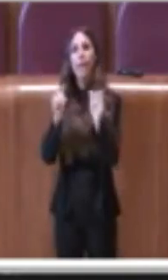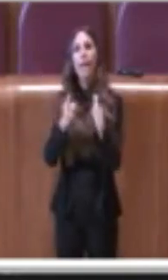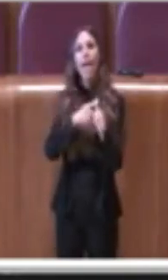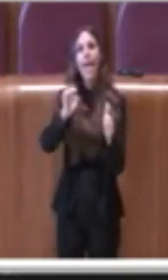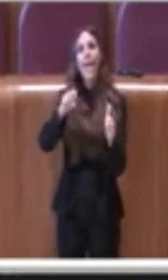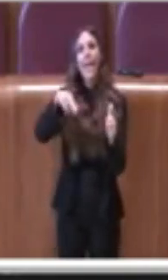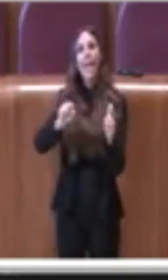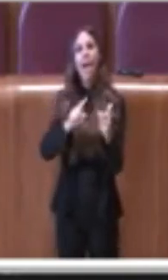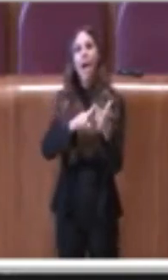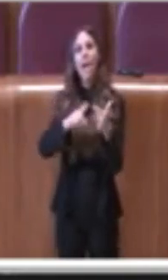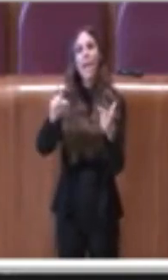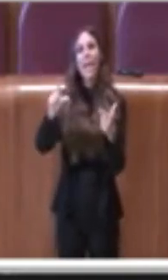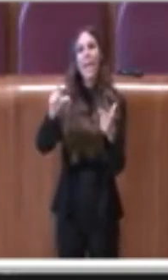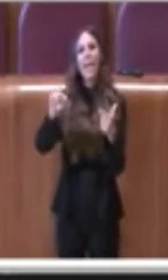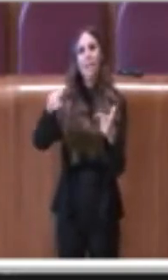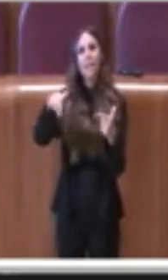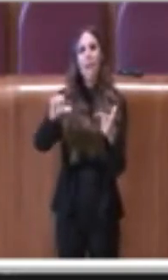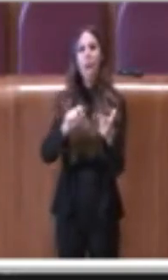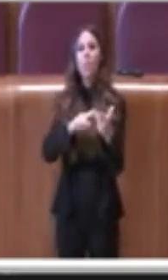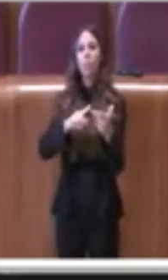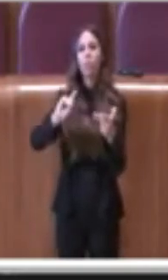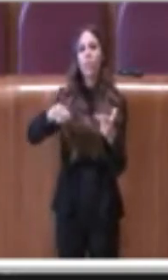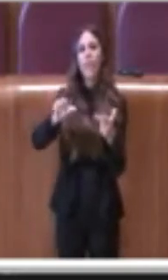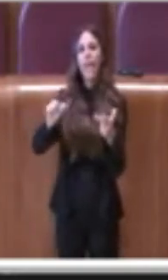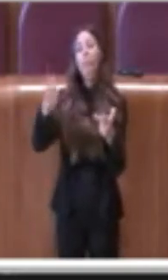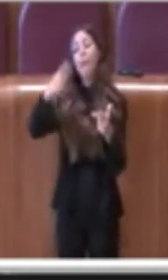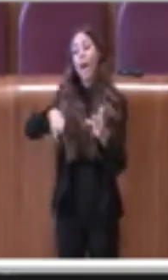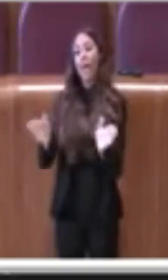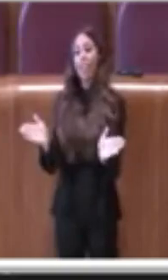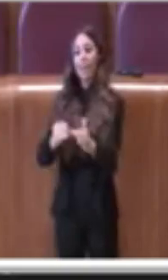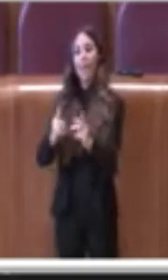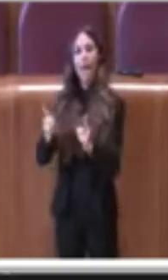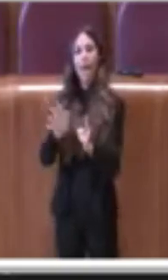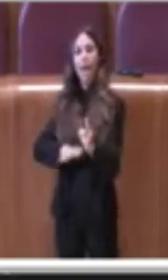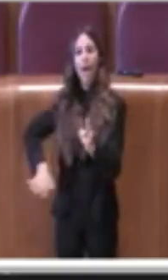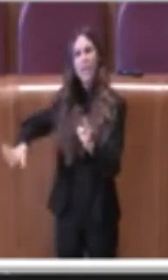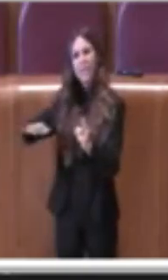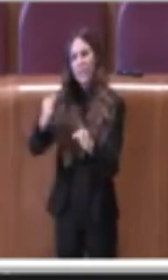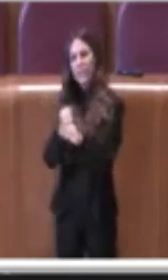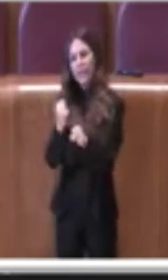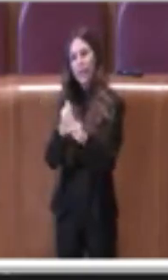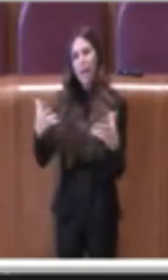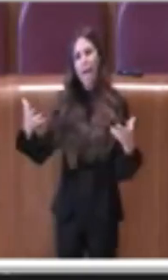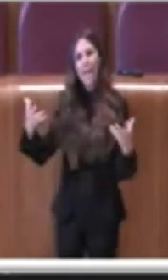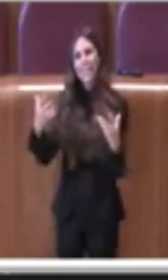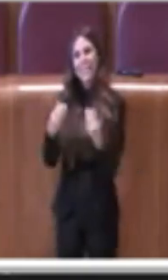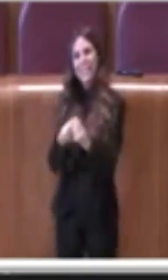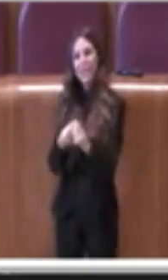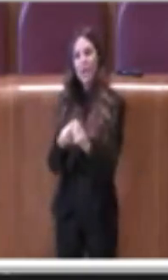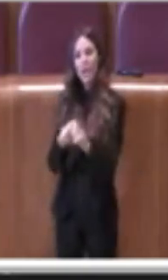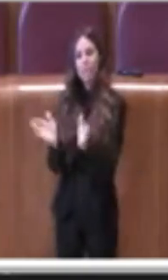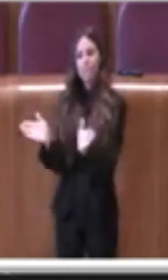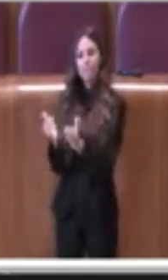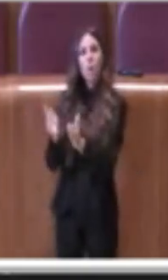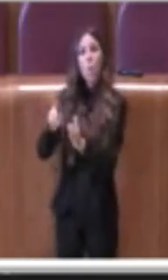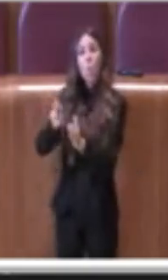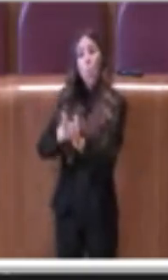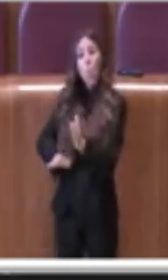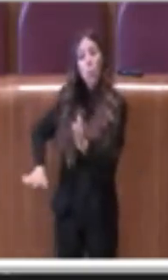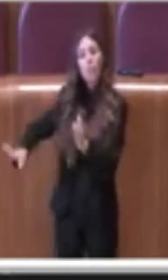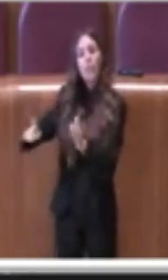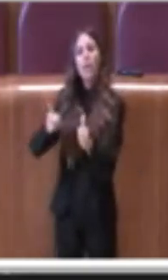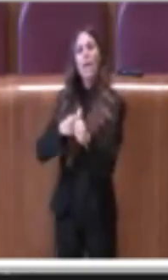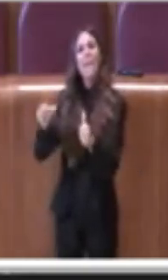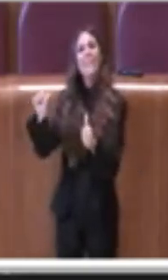ENEA, GSE e anche ovviamente il Dipartimento Ambiente, che ha lavorato strettamente con il Dipartimento Urbanistica, con il Dipartimento SIMO,